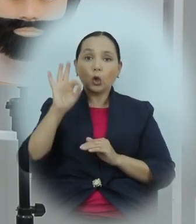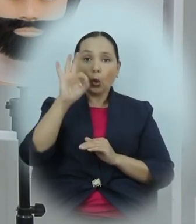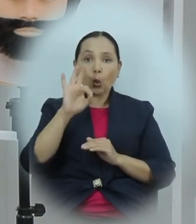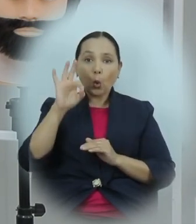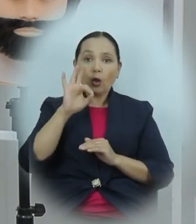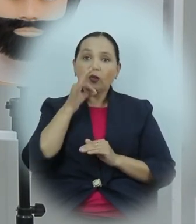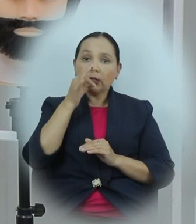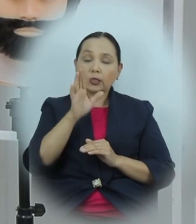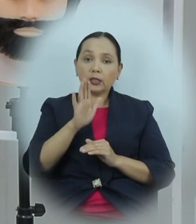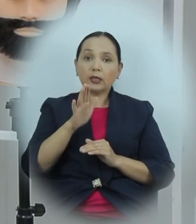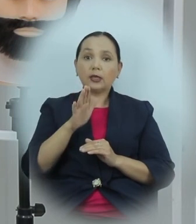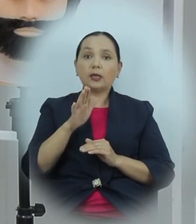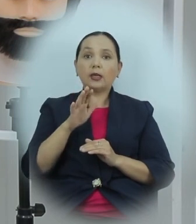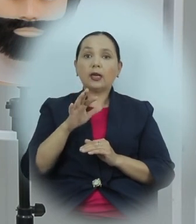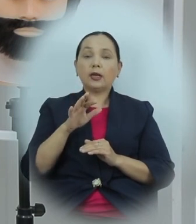nolovoy deymiz, ya'ni ter